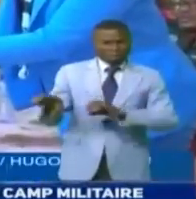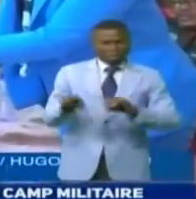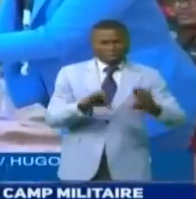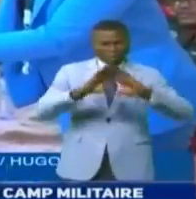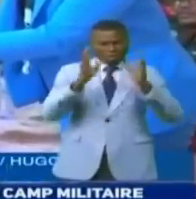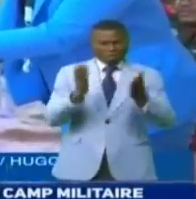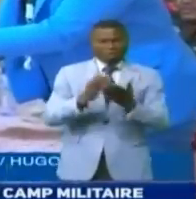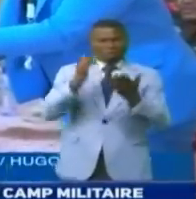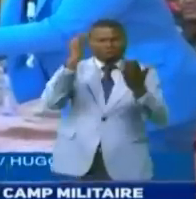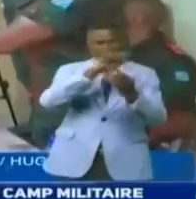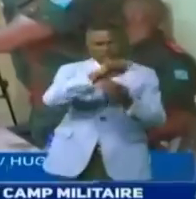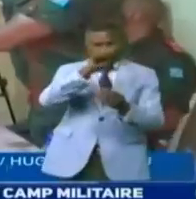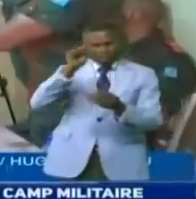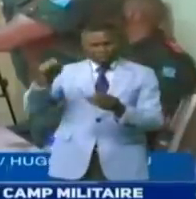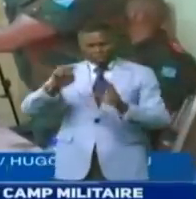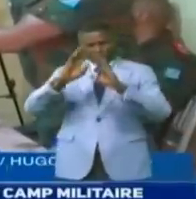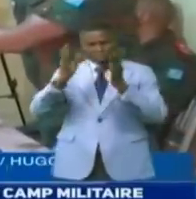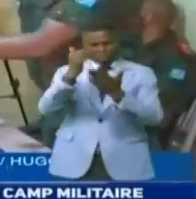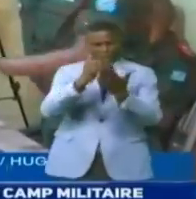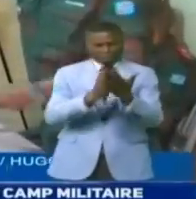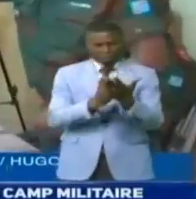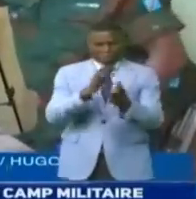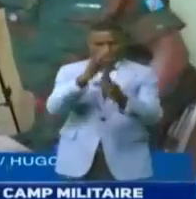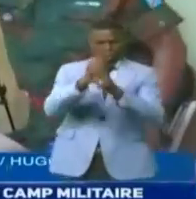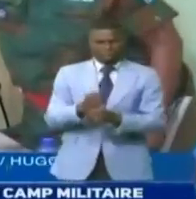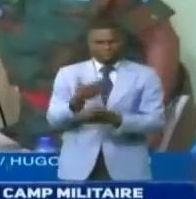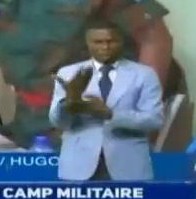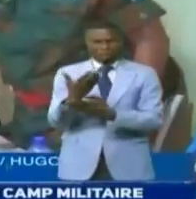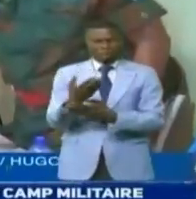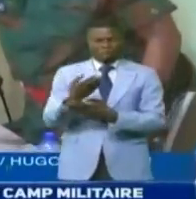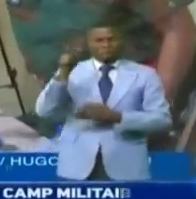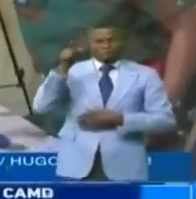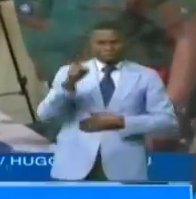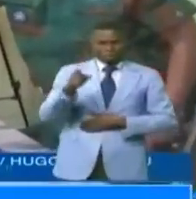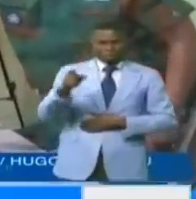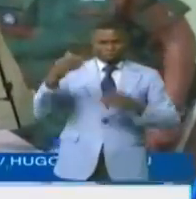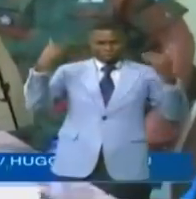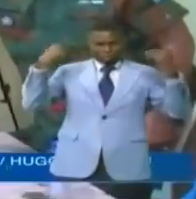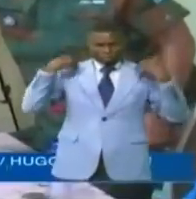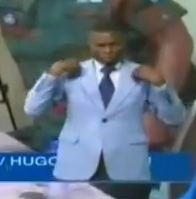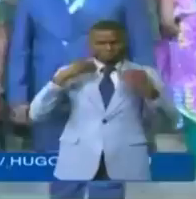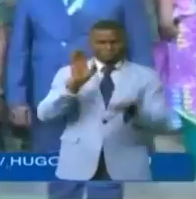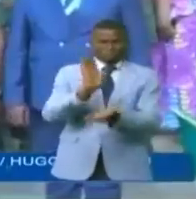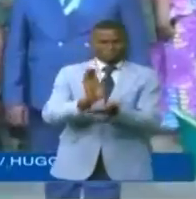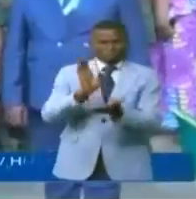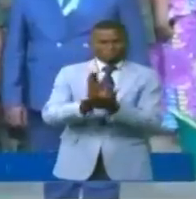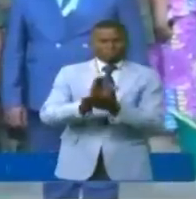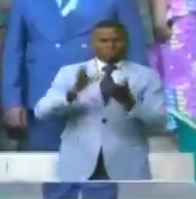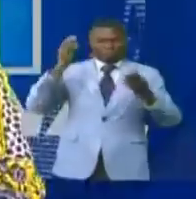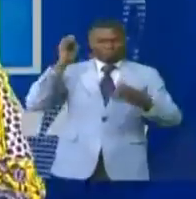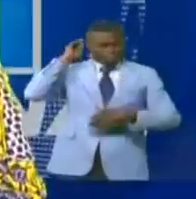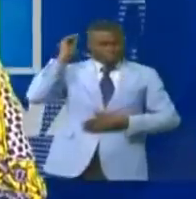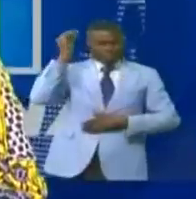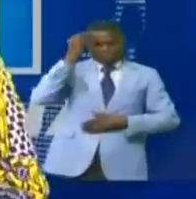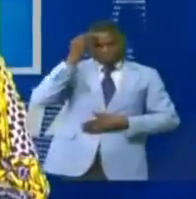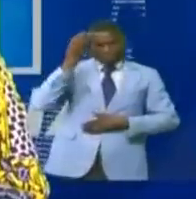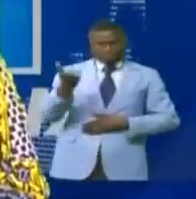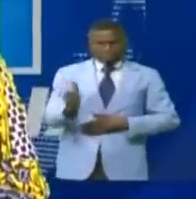les recenseurs ont reçu des mains du général-major Stazin Bouyou des certificats de reconnaissance.